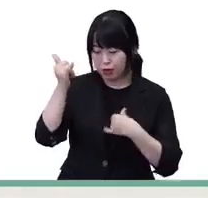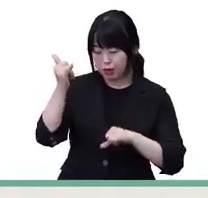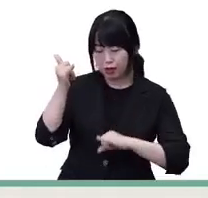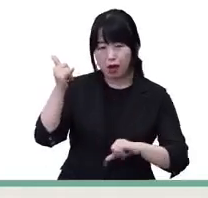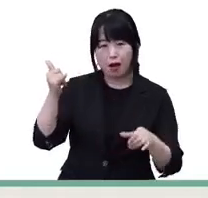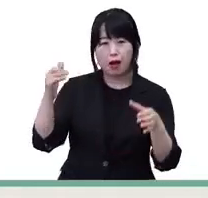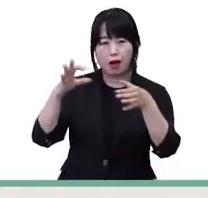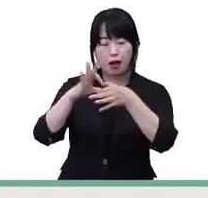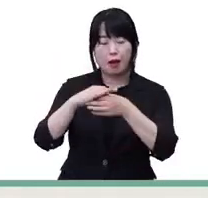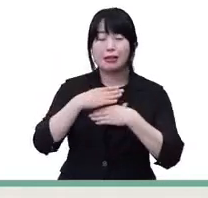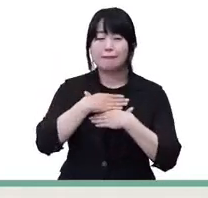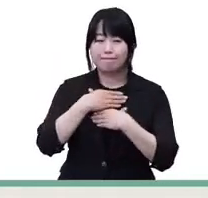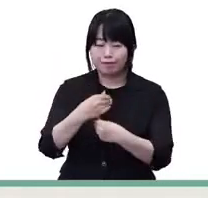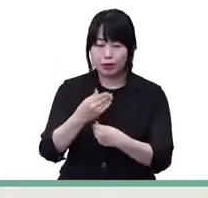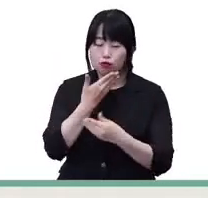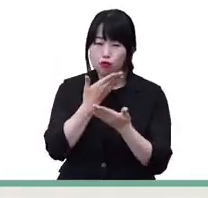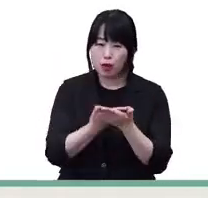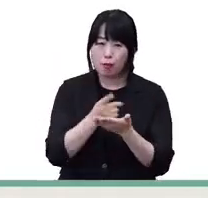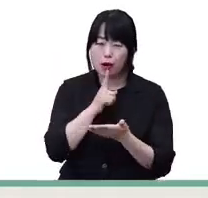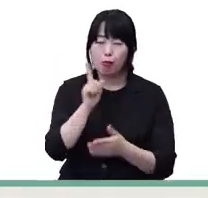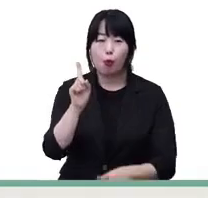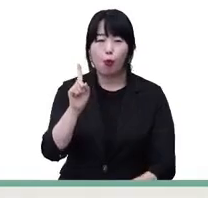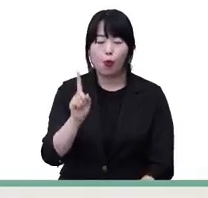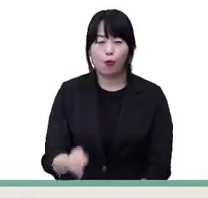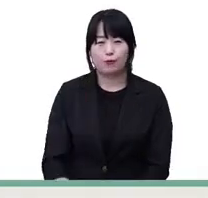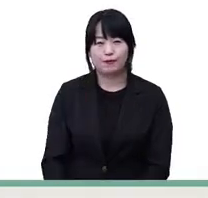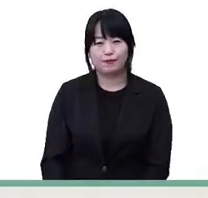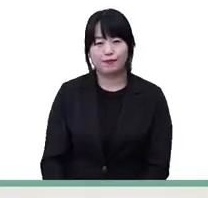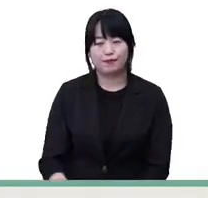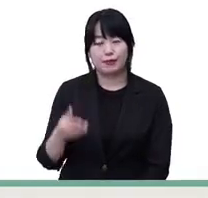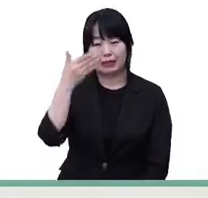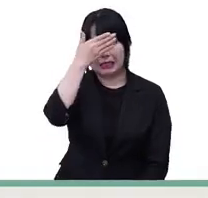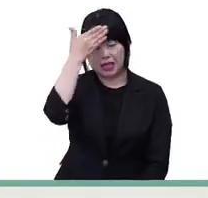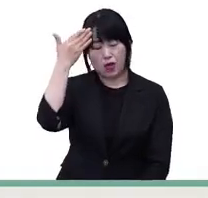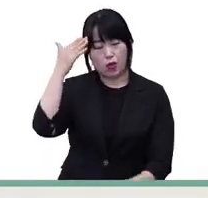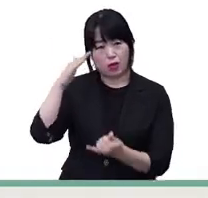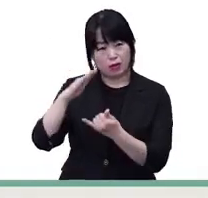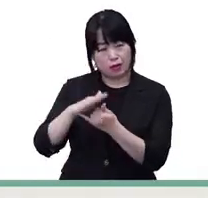중요할까? 사실은 청소년기는 어떻게 보면은